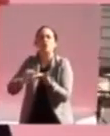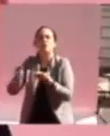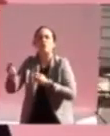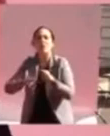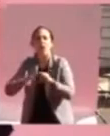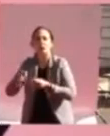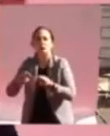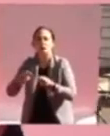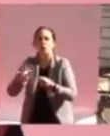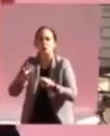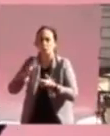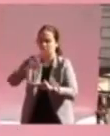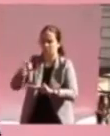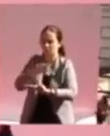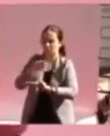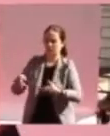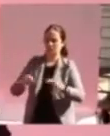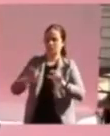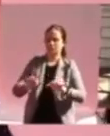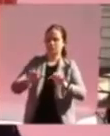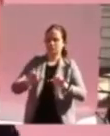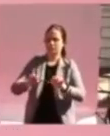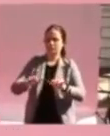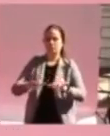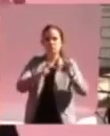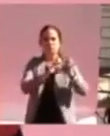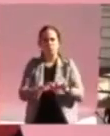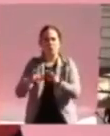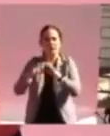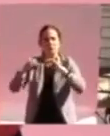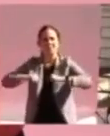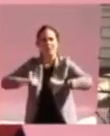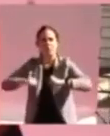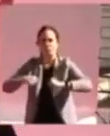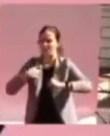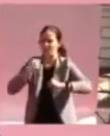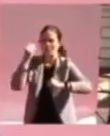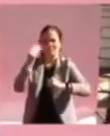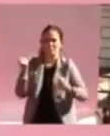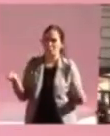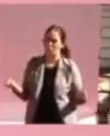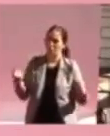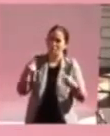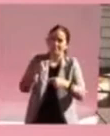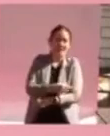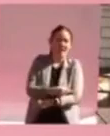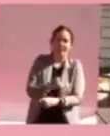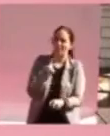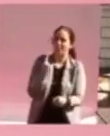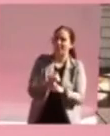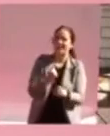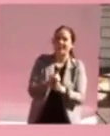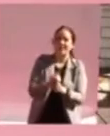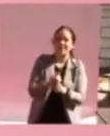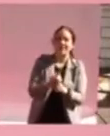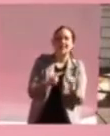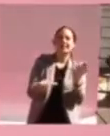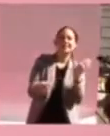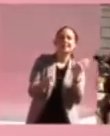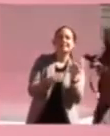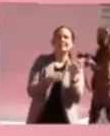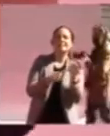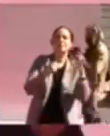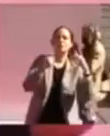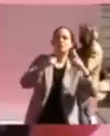io penso che debba essere esattamente il contrario e cioè la quantità di diritto alla salute che tu devi